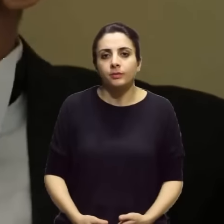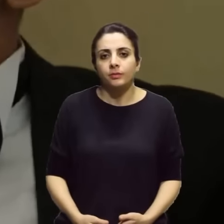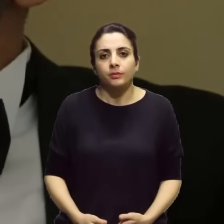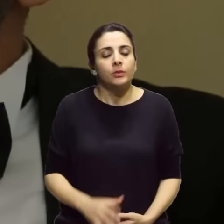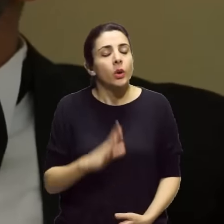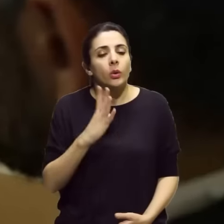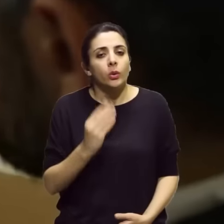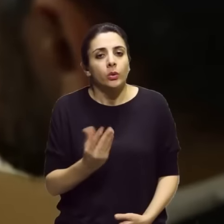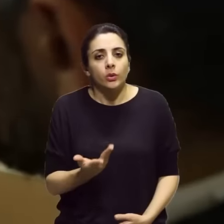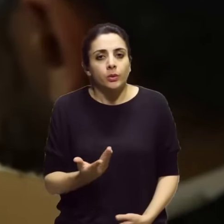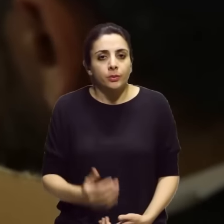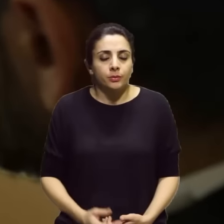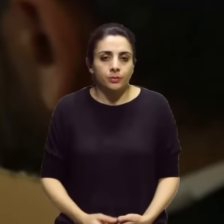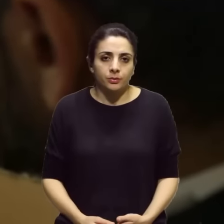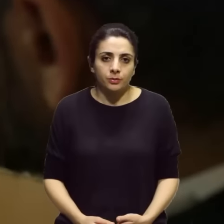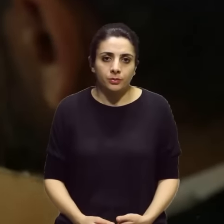Hayırdır?